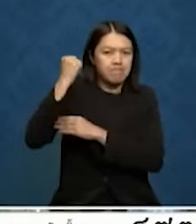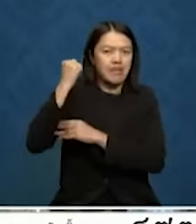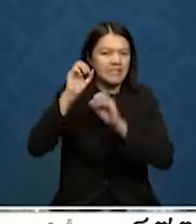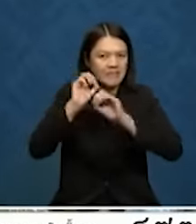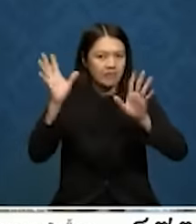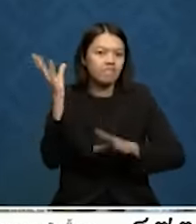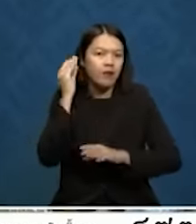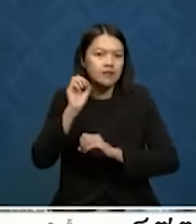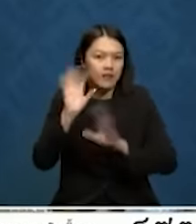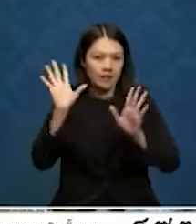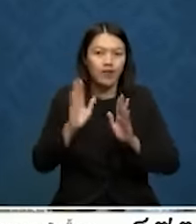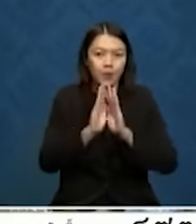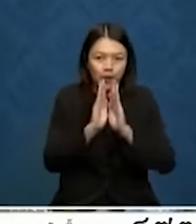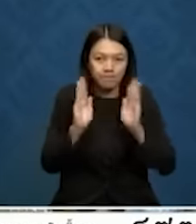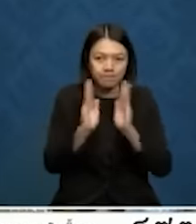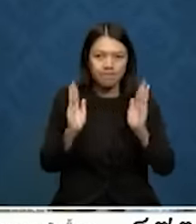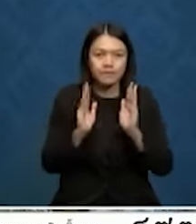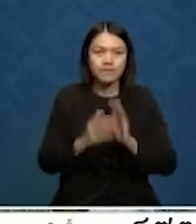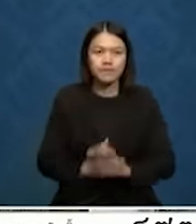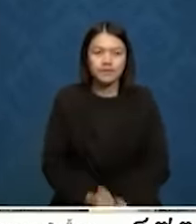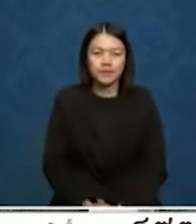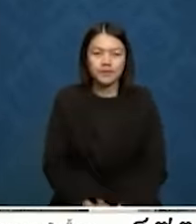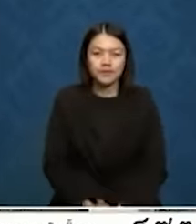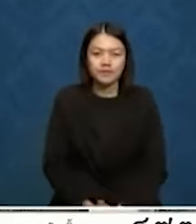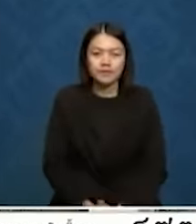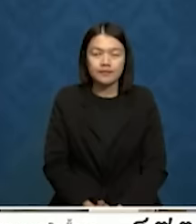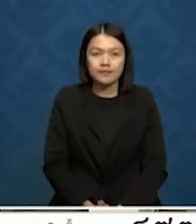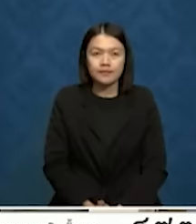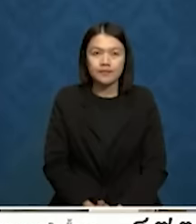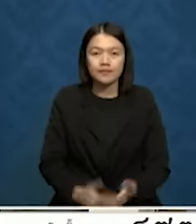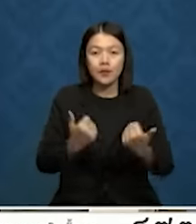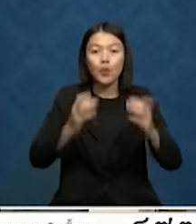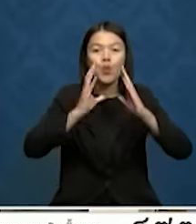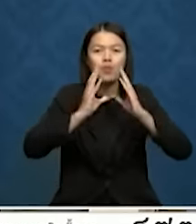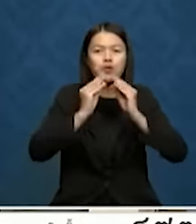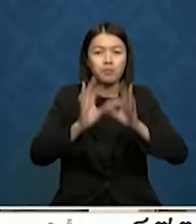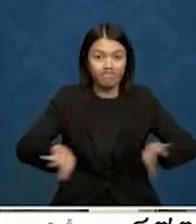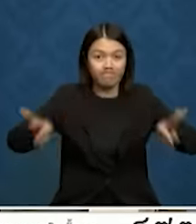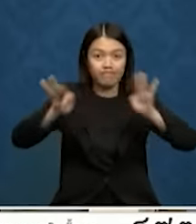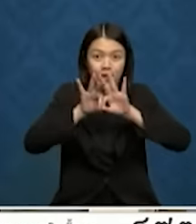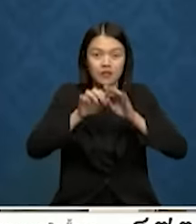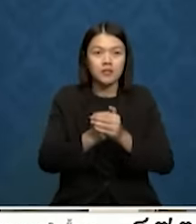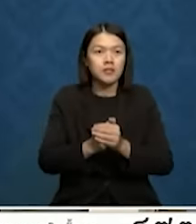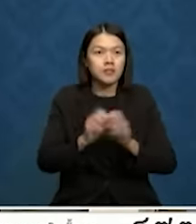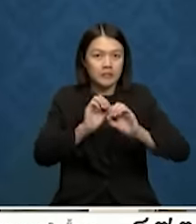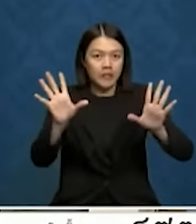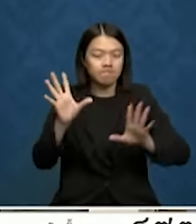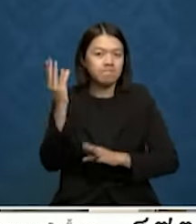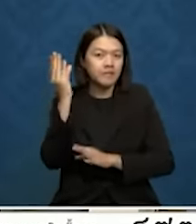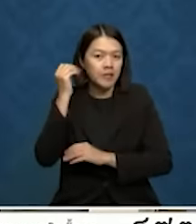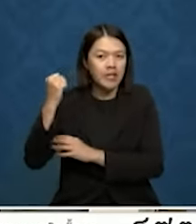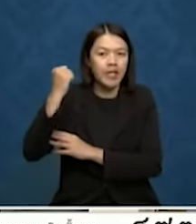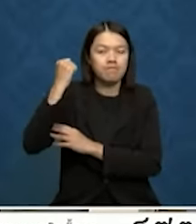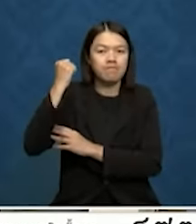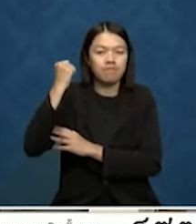วยครับขอบพระคุณมากครับ ครับขอบพระคุณครับวันนี้เป็นการประชุมที่สำคัญเพราะนั้นต้องชัดเจนข